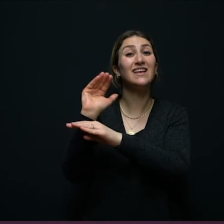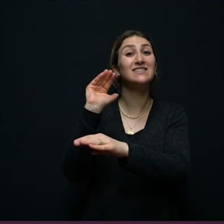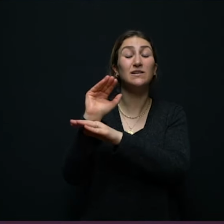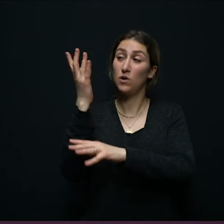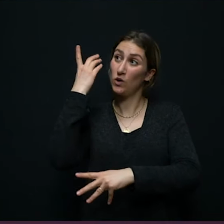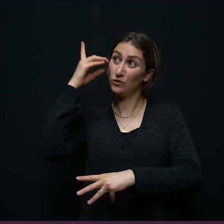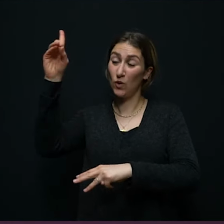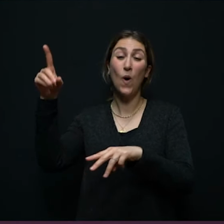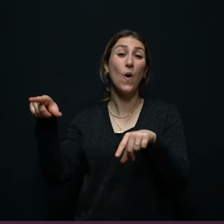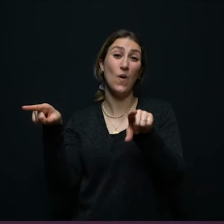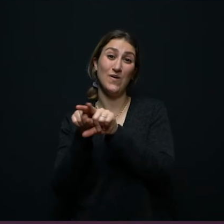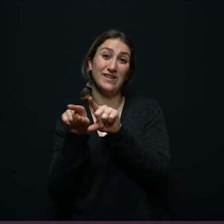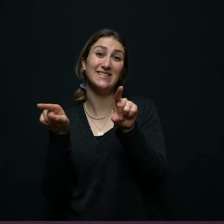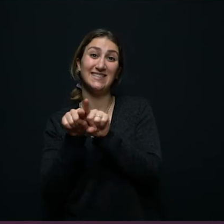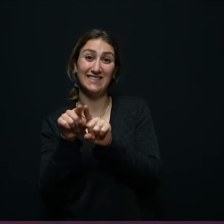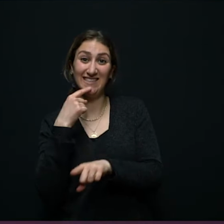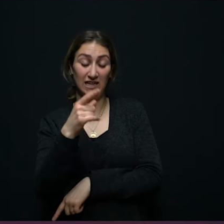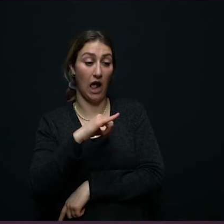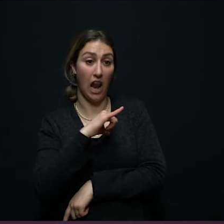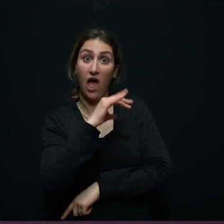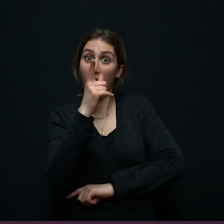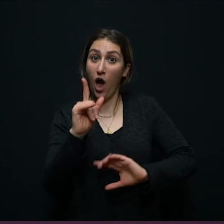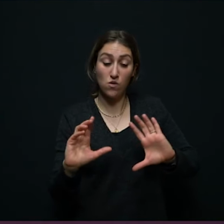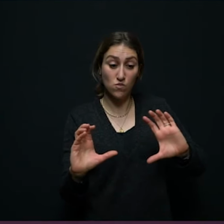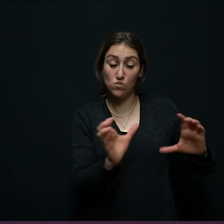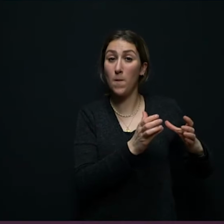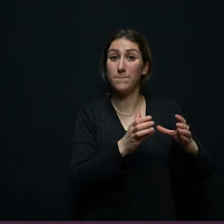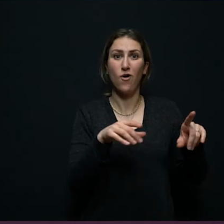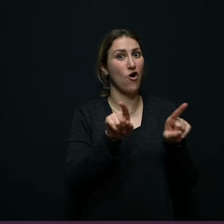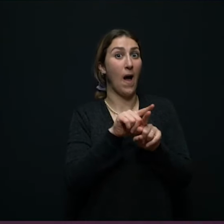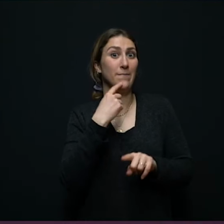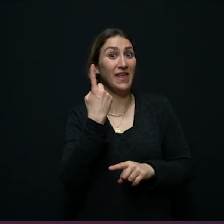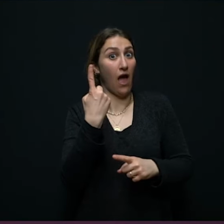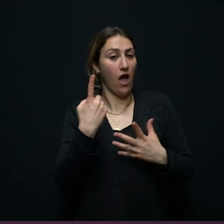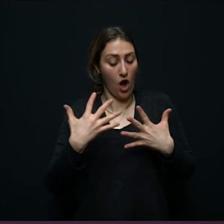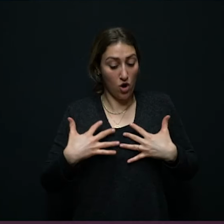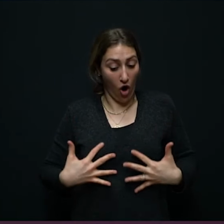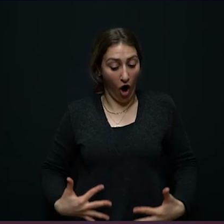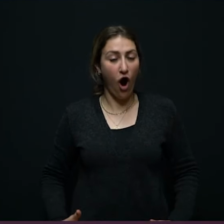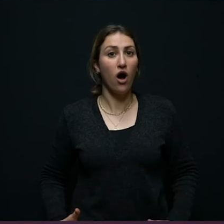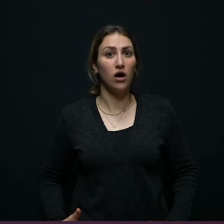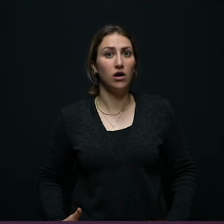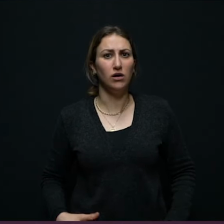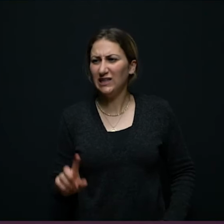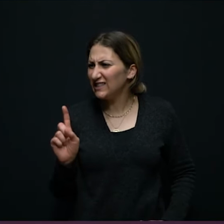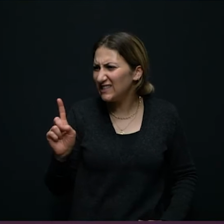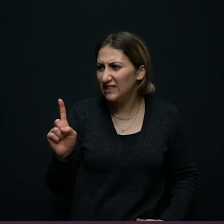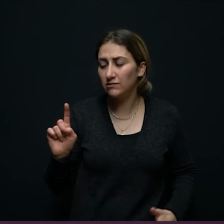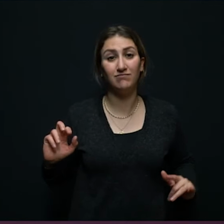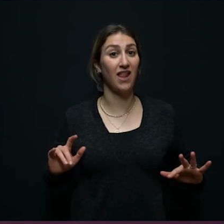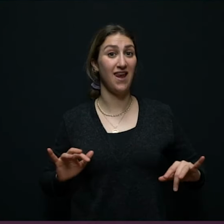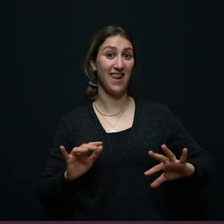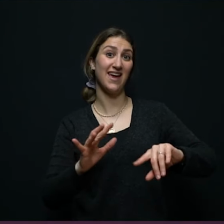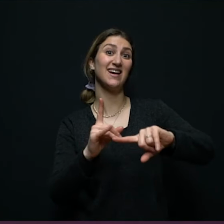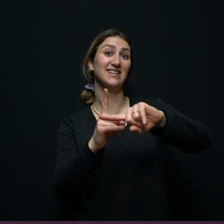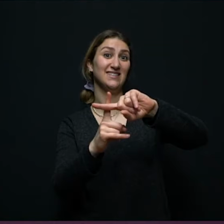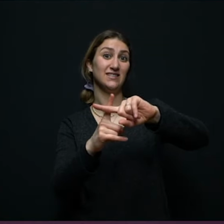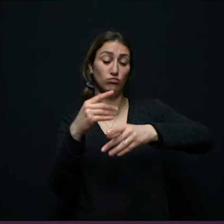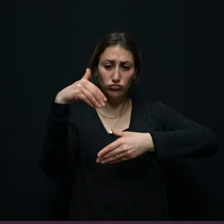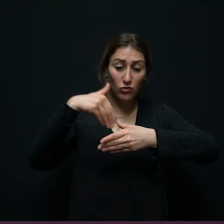nous aussi nous avons été choisis par dieu chacun d'entre nous nous avons été mis à part